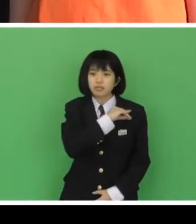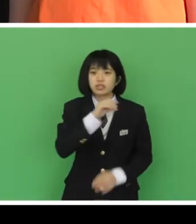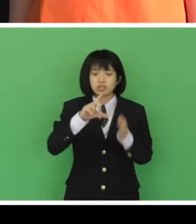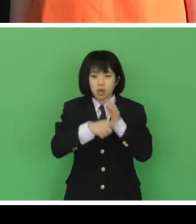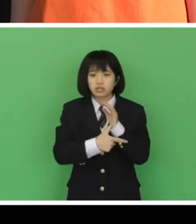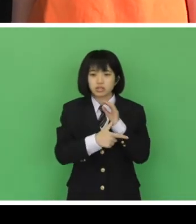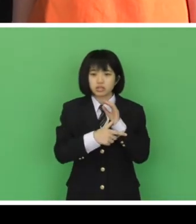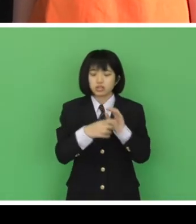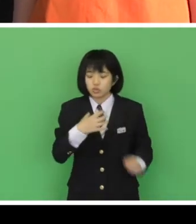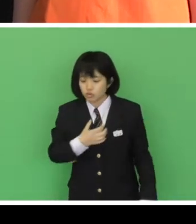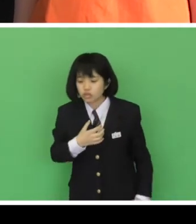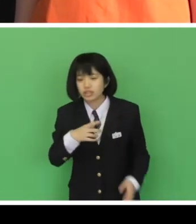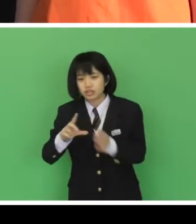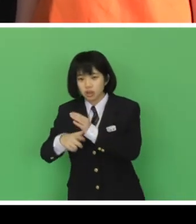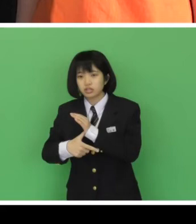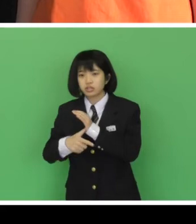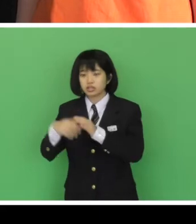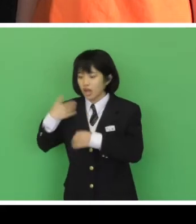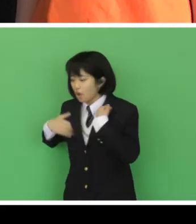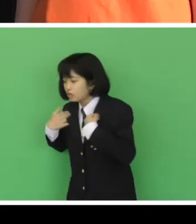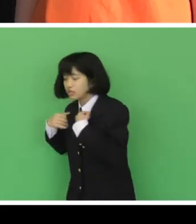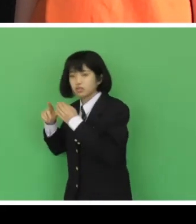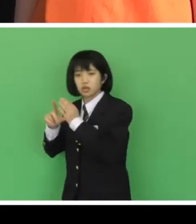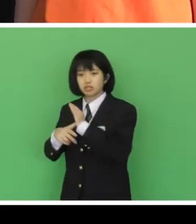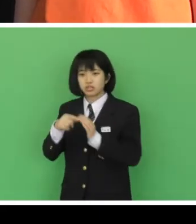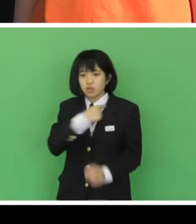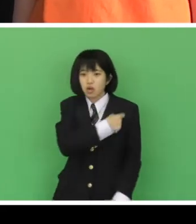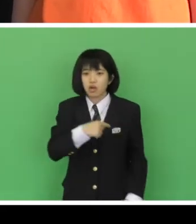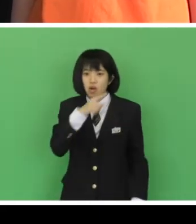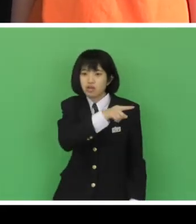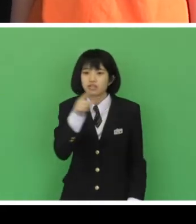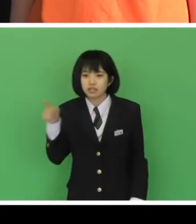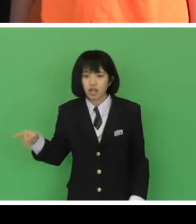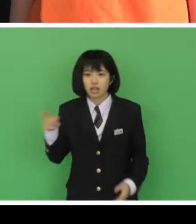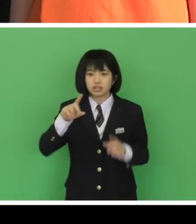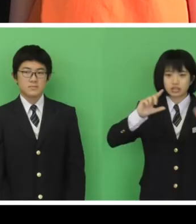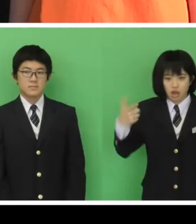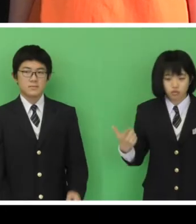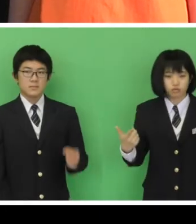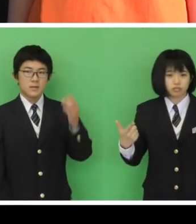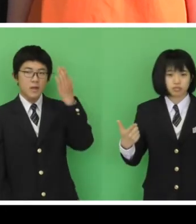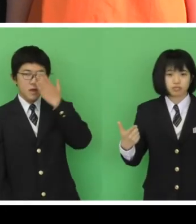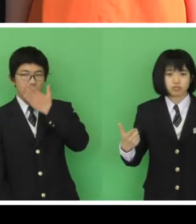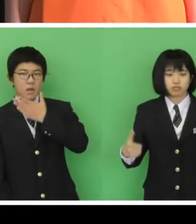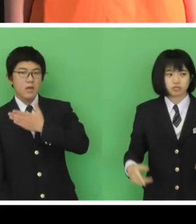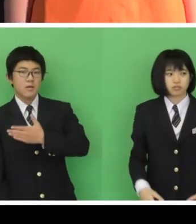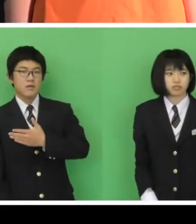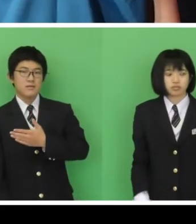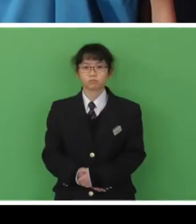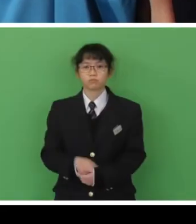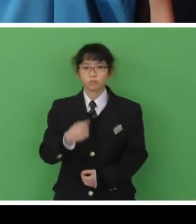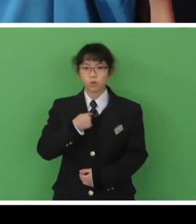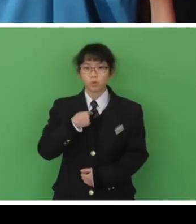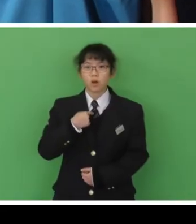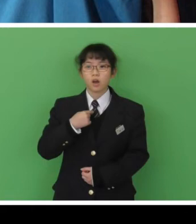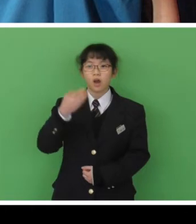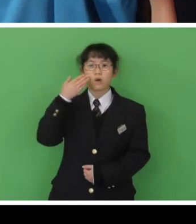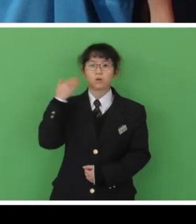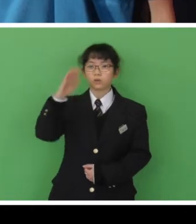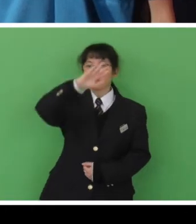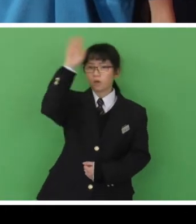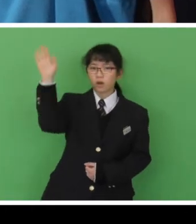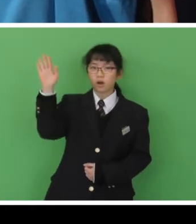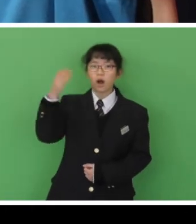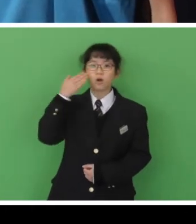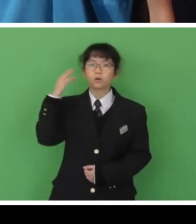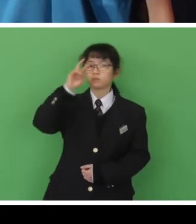時、苦しい時、楽しい時、心の色って違うんよ。 へえ。 僕は青